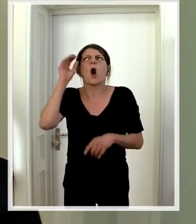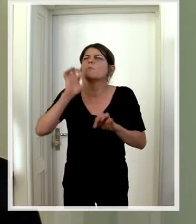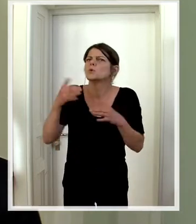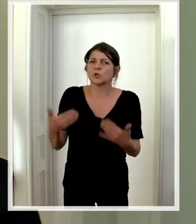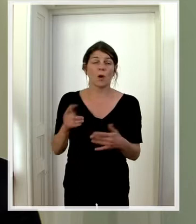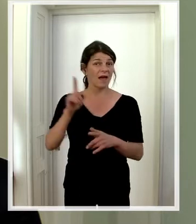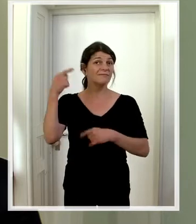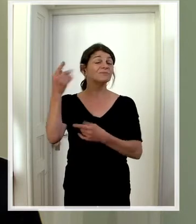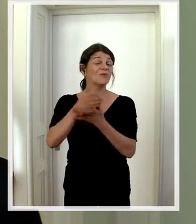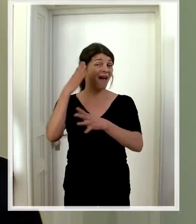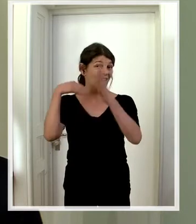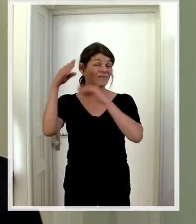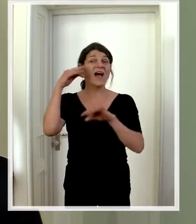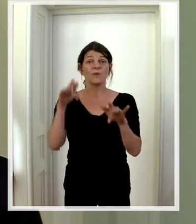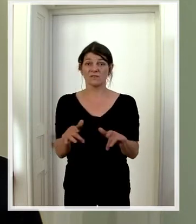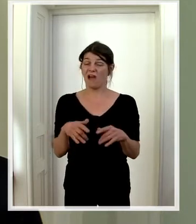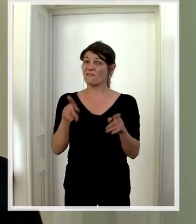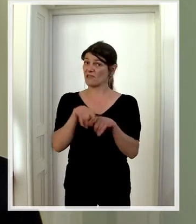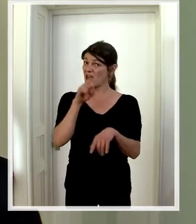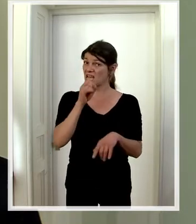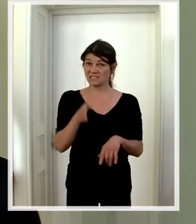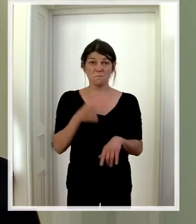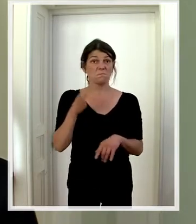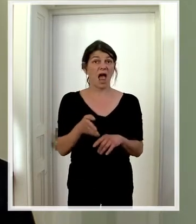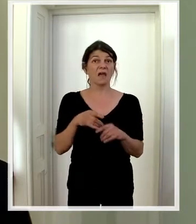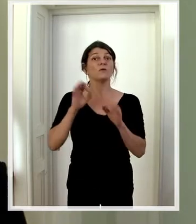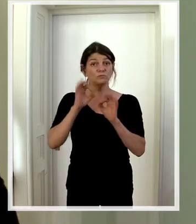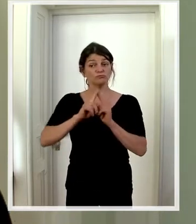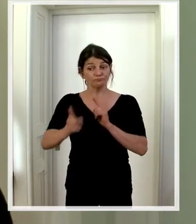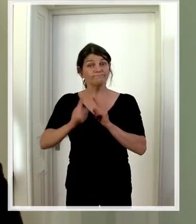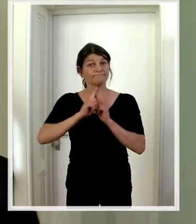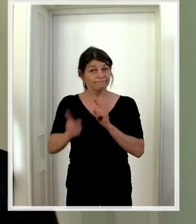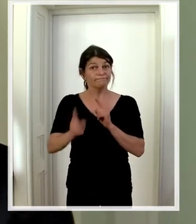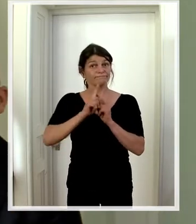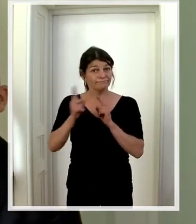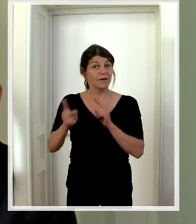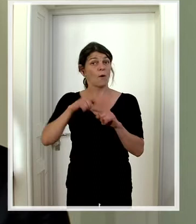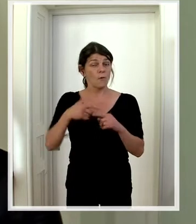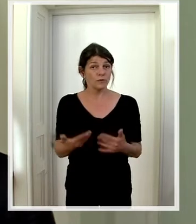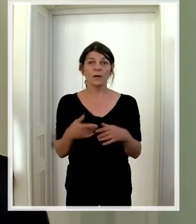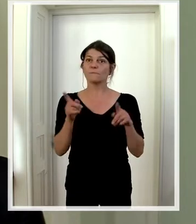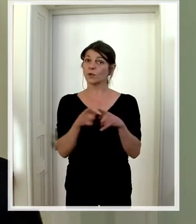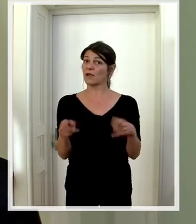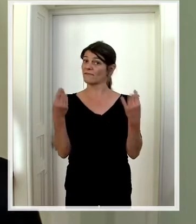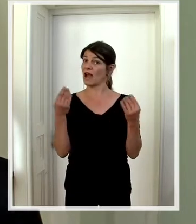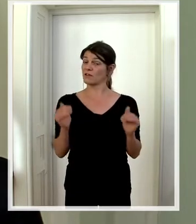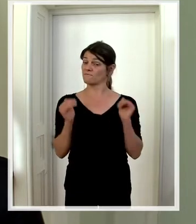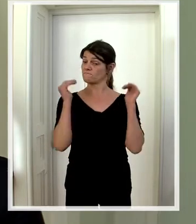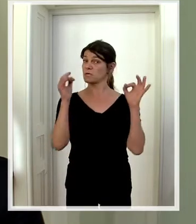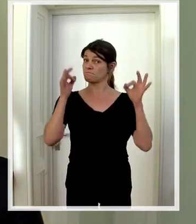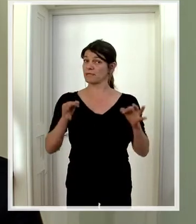wissen aus Erfahrungswert, dass wenn eine S-Bahn mit einem guten Takt fährt und dass eine S-Bahn qualitativ hochwertig ist, dass